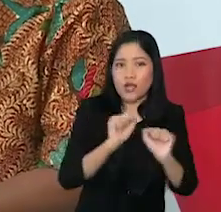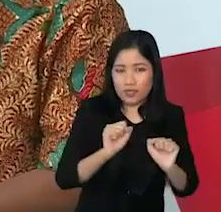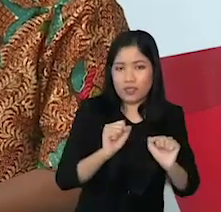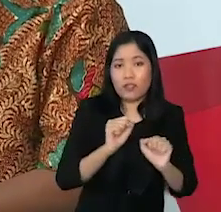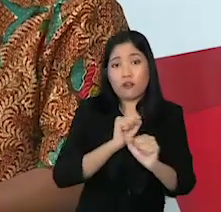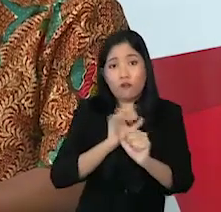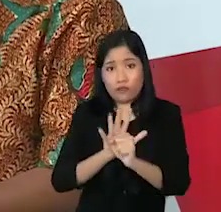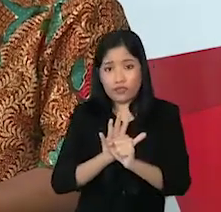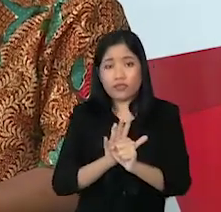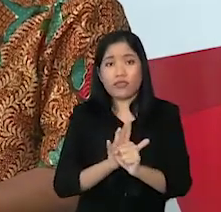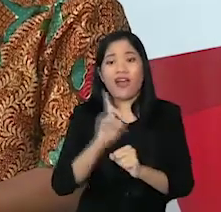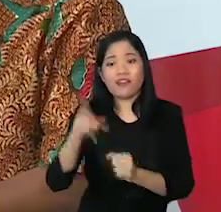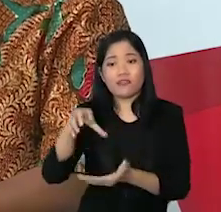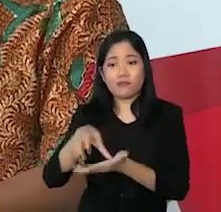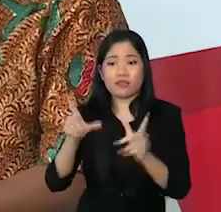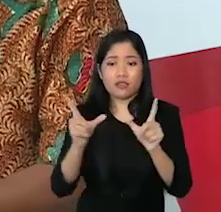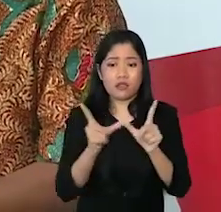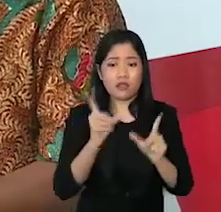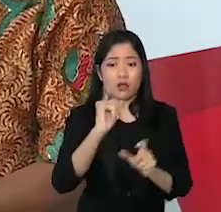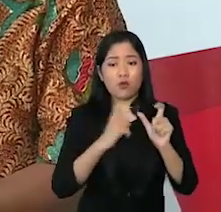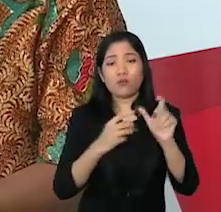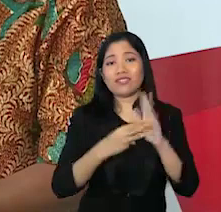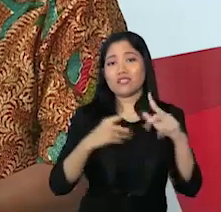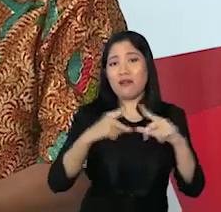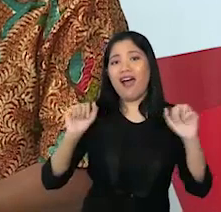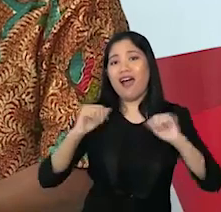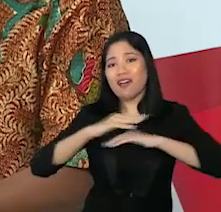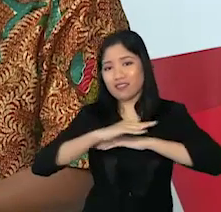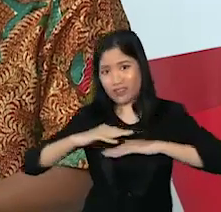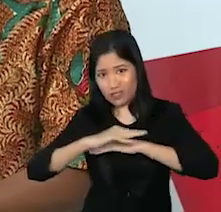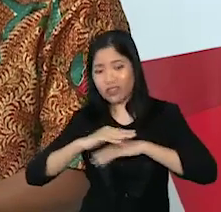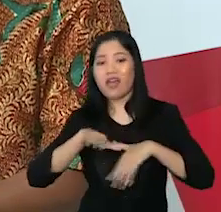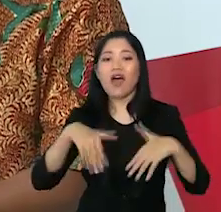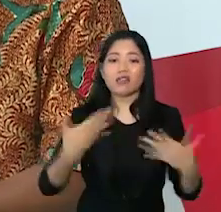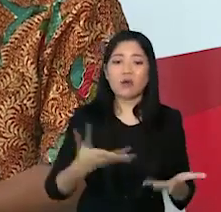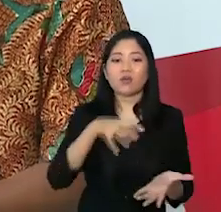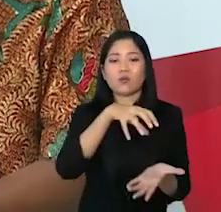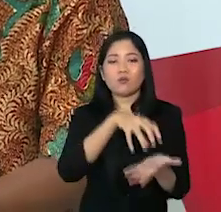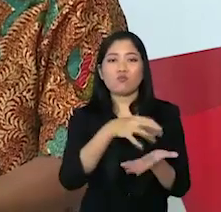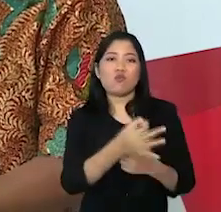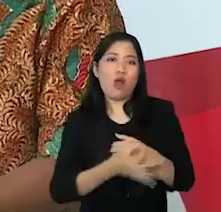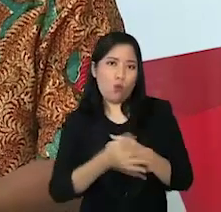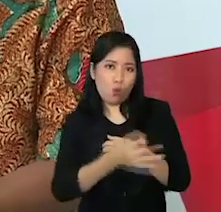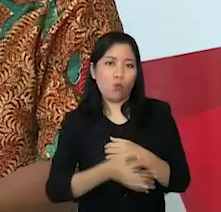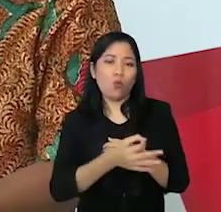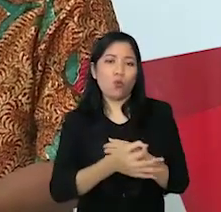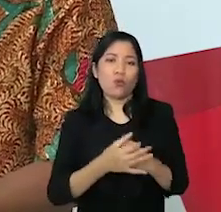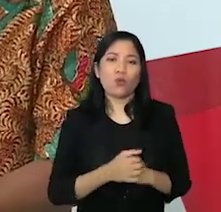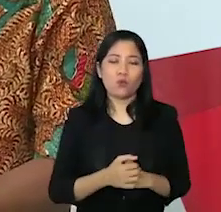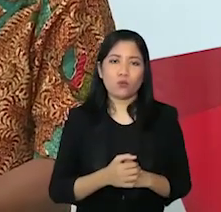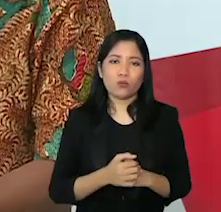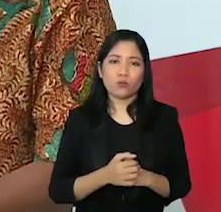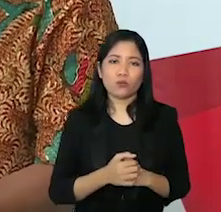baik yang berada di Wisma Atlet maupun yang kita bangun di Pulau Kalang Hai dan